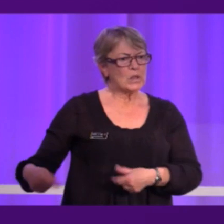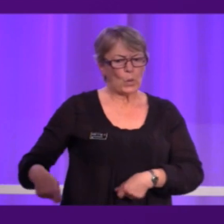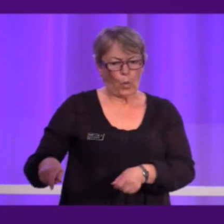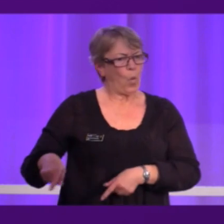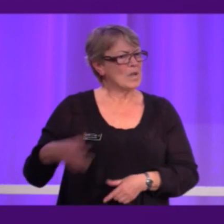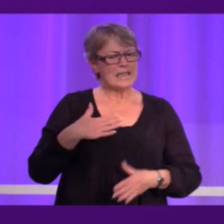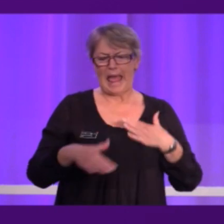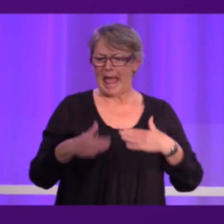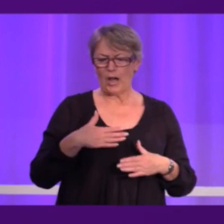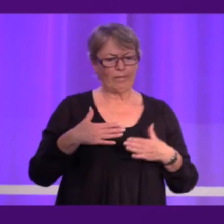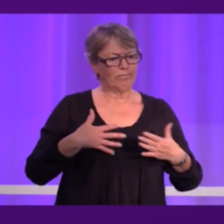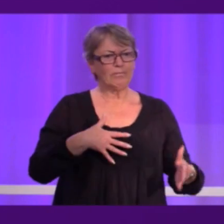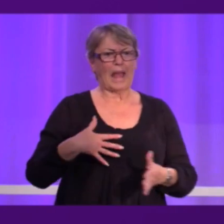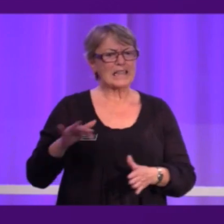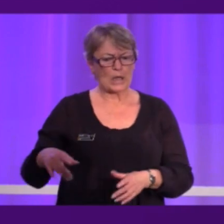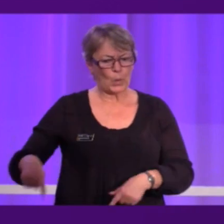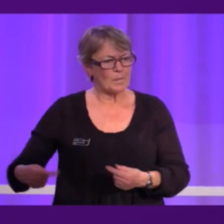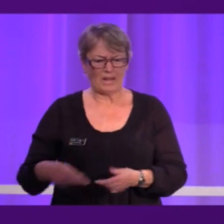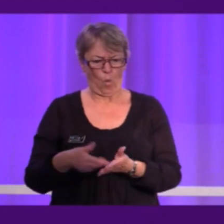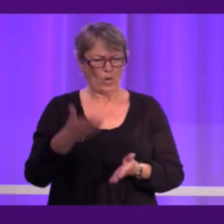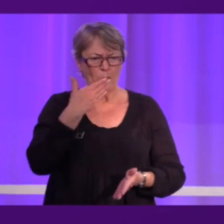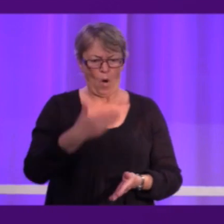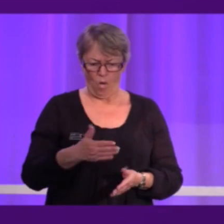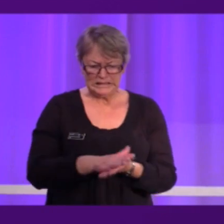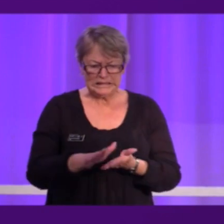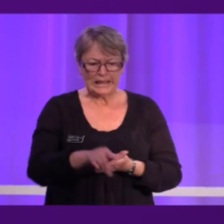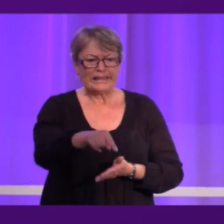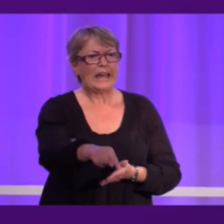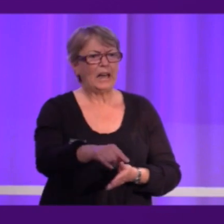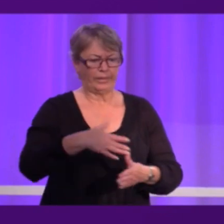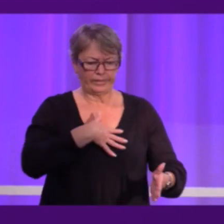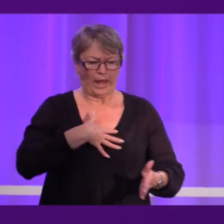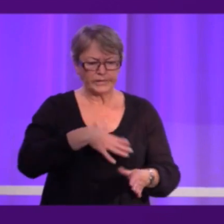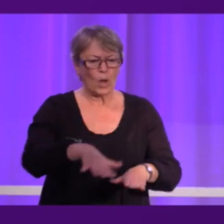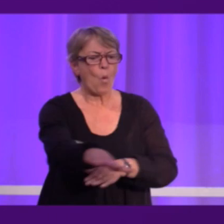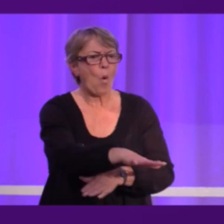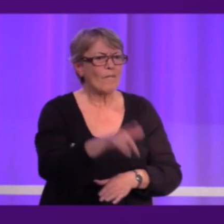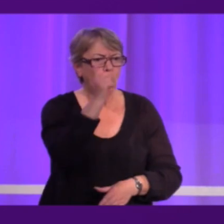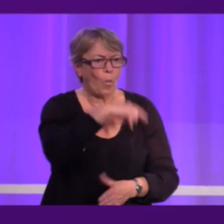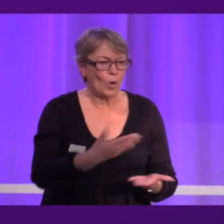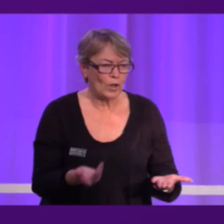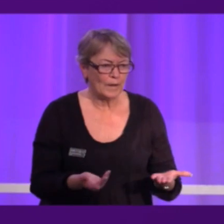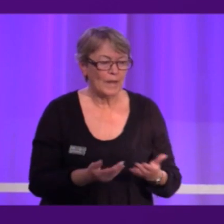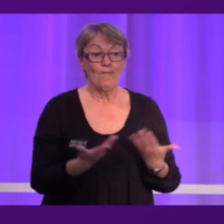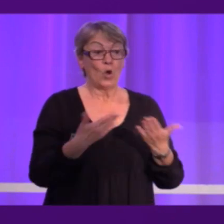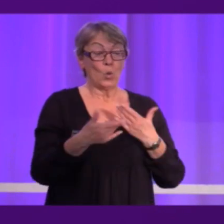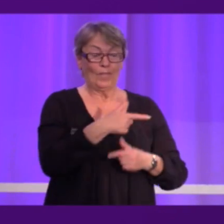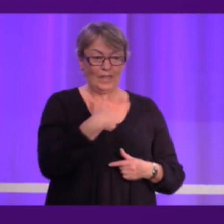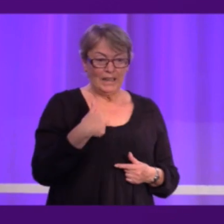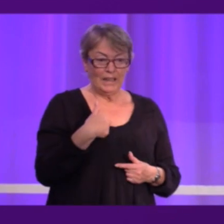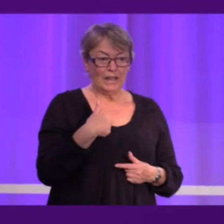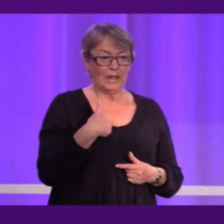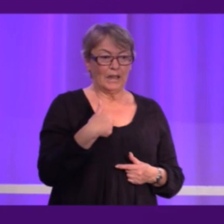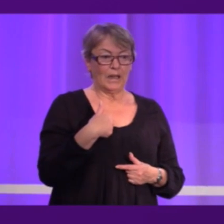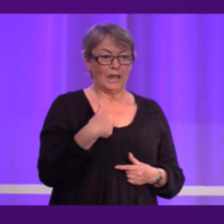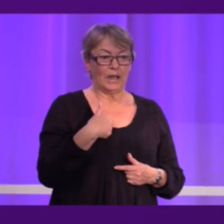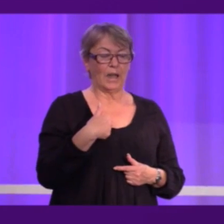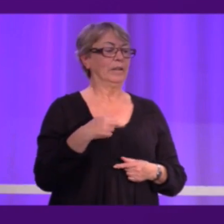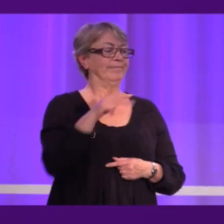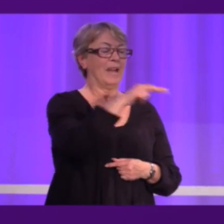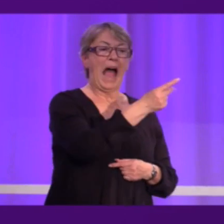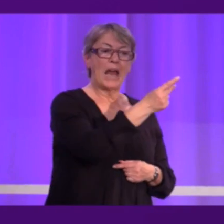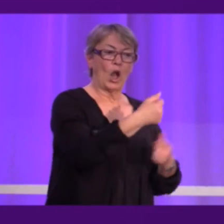gärna dansar i sin rullstol, men det går ju inte så bra om man inte kan ta sig ner till själva dansgolvet. Så vad gjorde vi? Jo, vi bytte till en annan